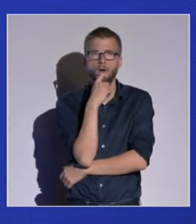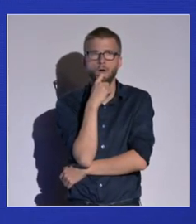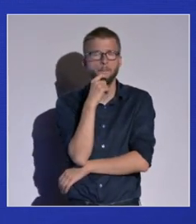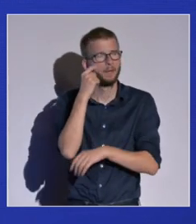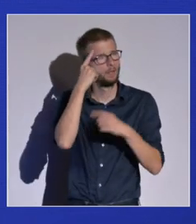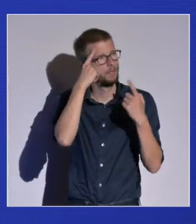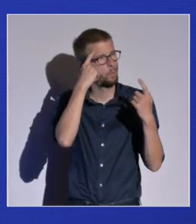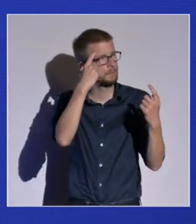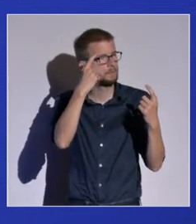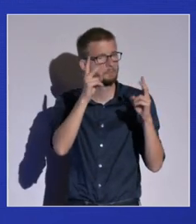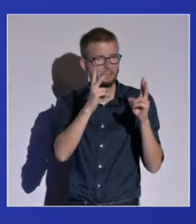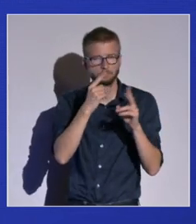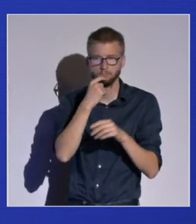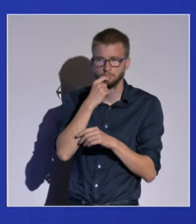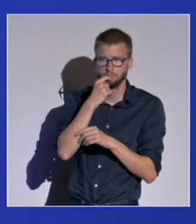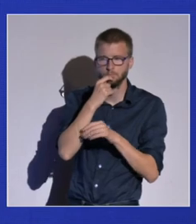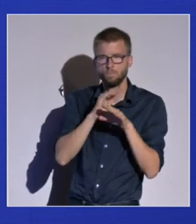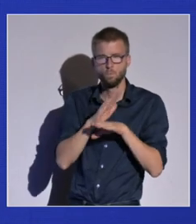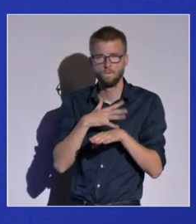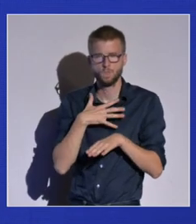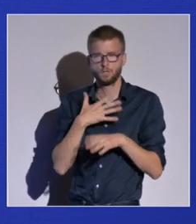imaginaient qu'elle le fût.